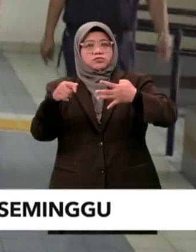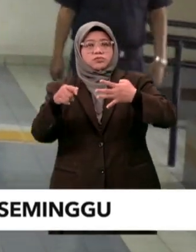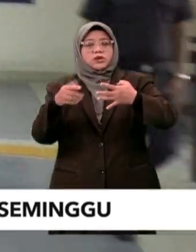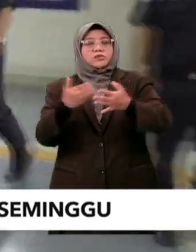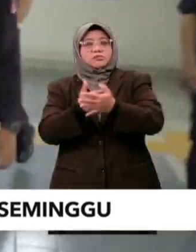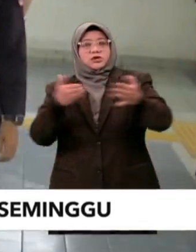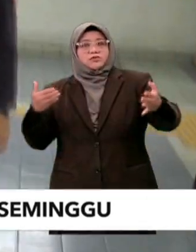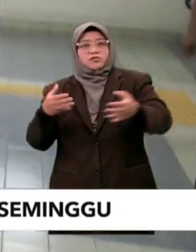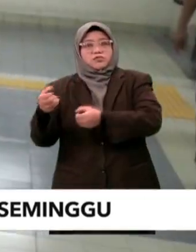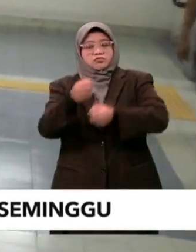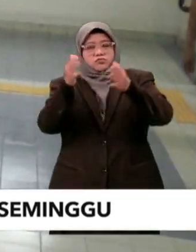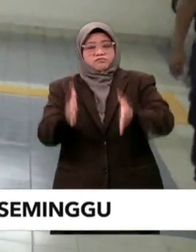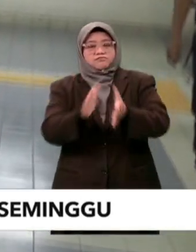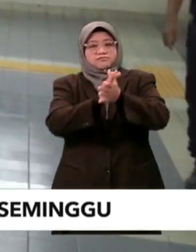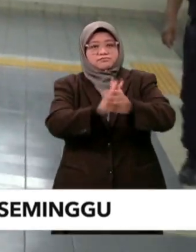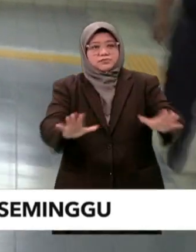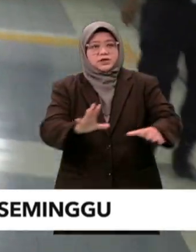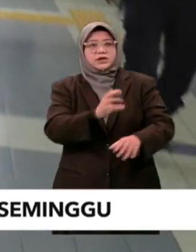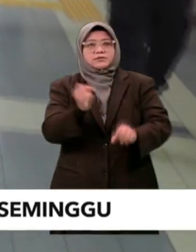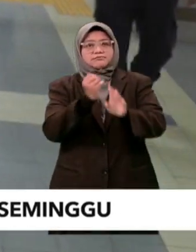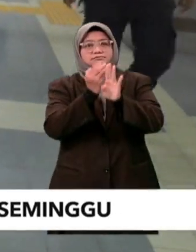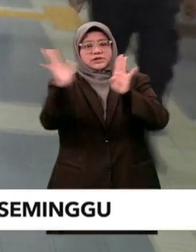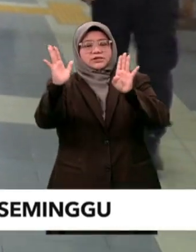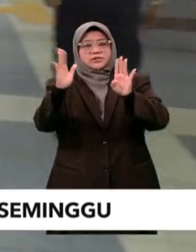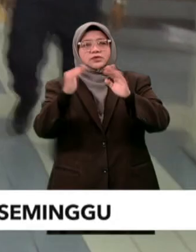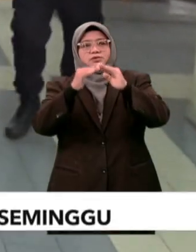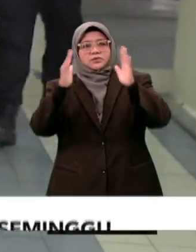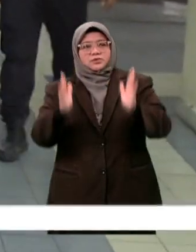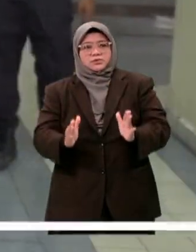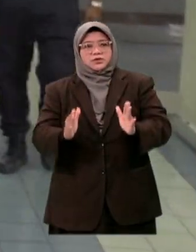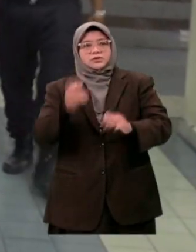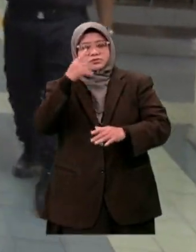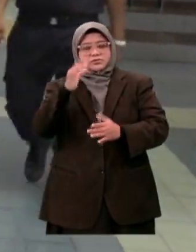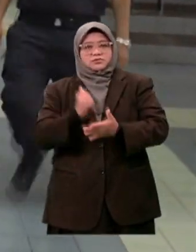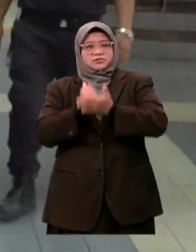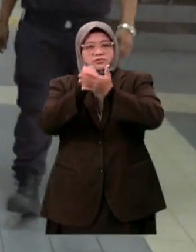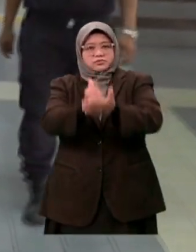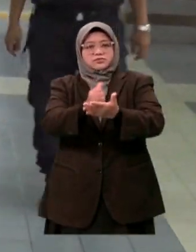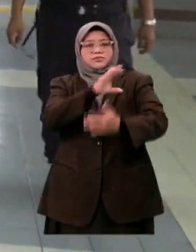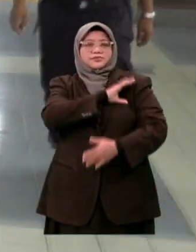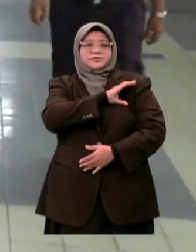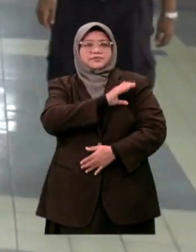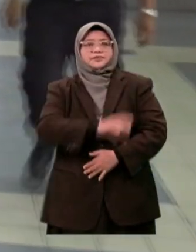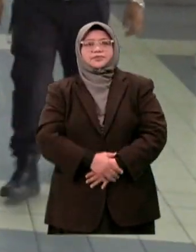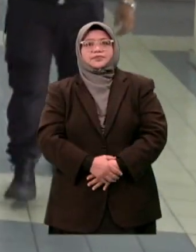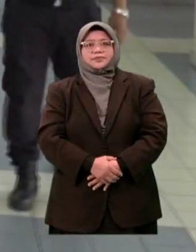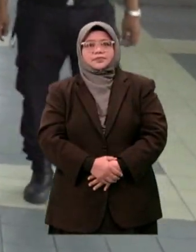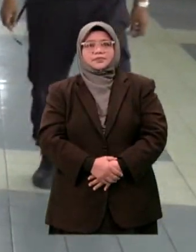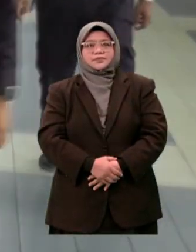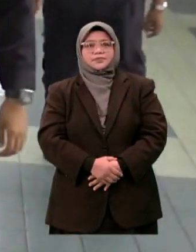bertindak menyelamatkan mangsa dengan memecah masuk ke dalam rumah hasil bantuan pihak polis